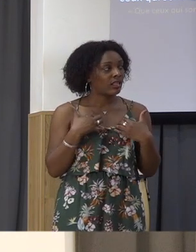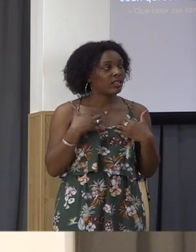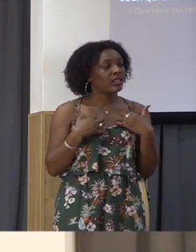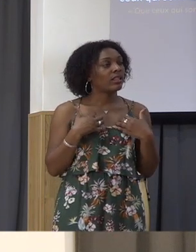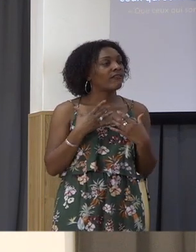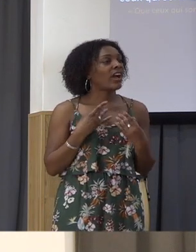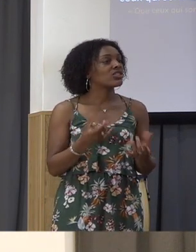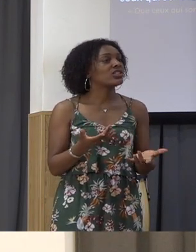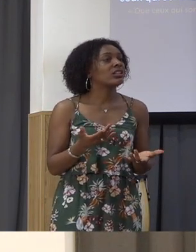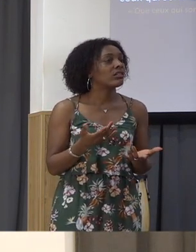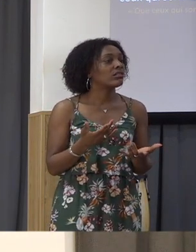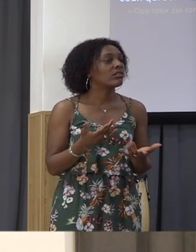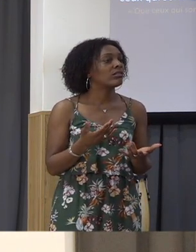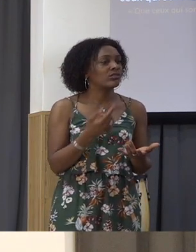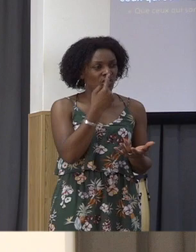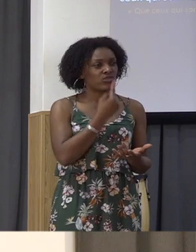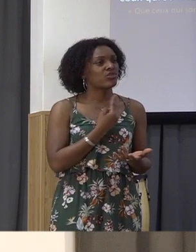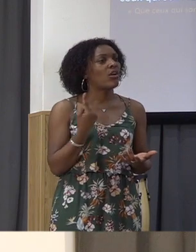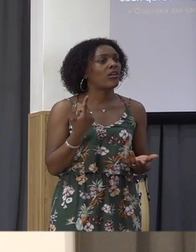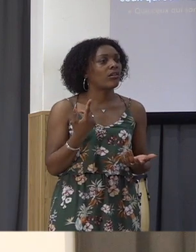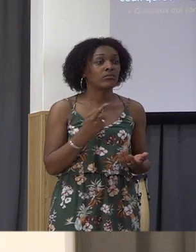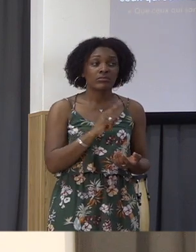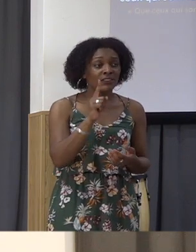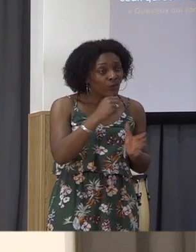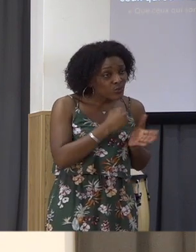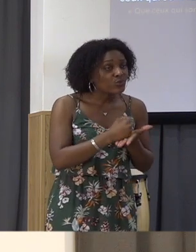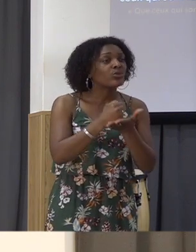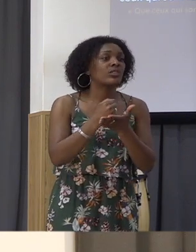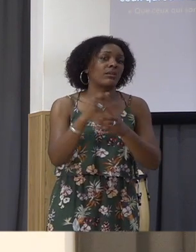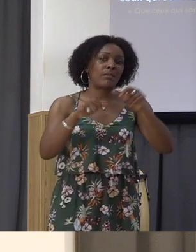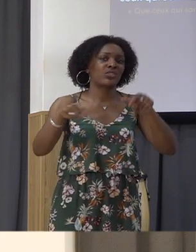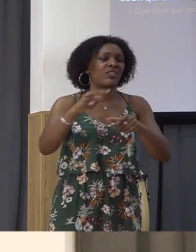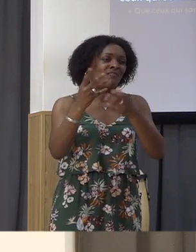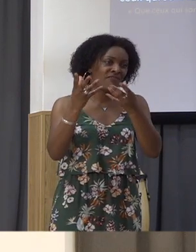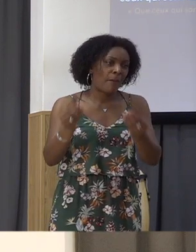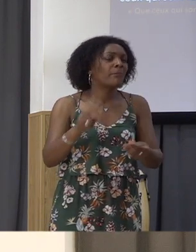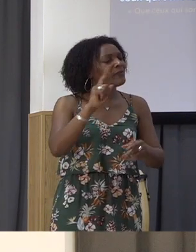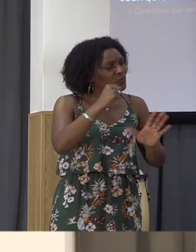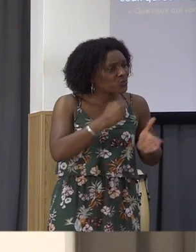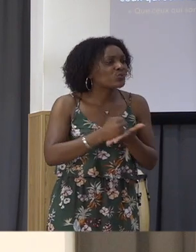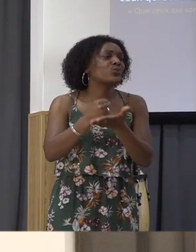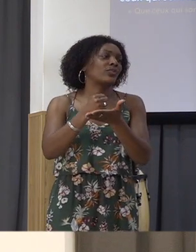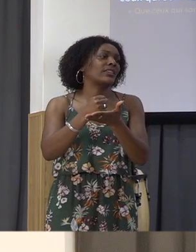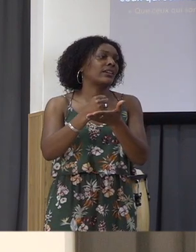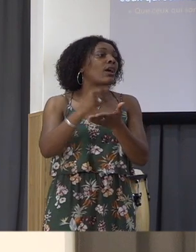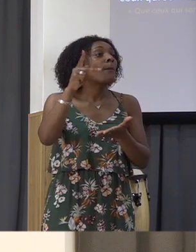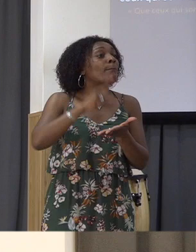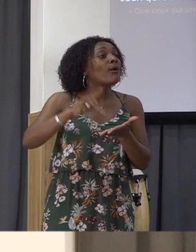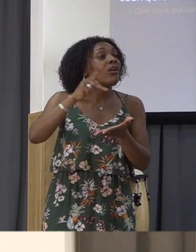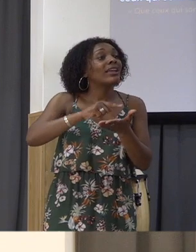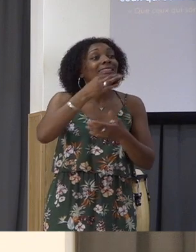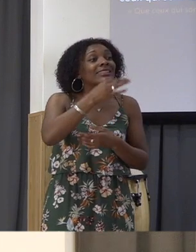Alors, nous devons soutenir ceux qui sont faibles. L'apôtre Paul dira aux Romains, vous qui êtes forts dans la